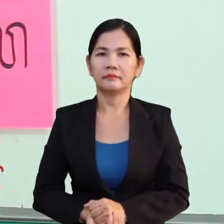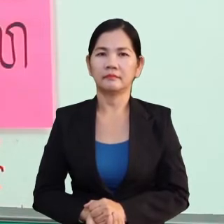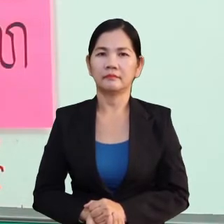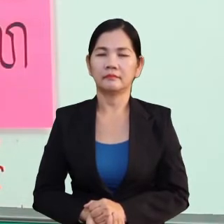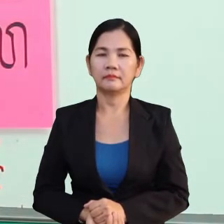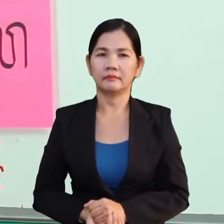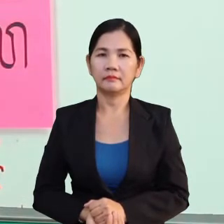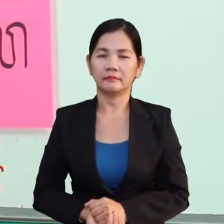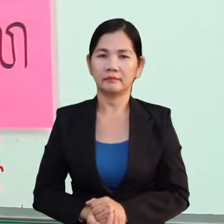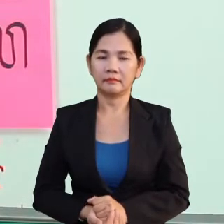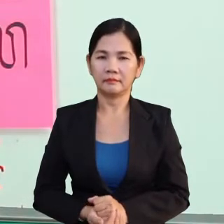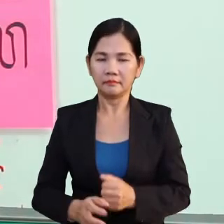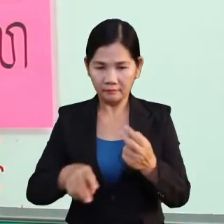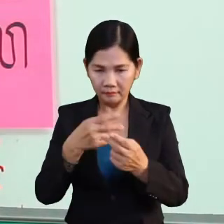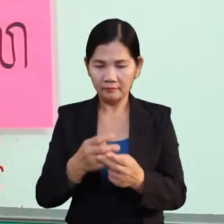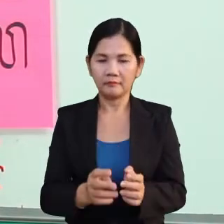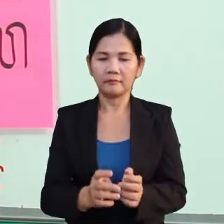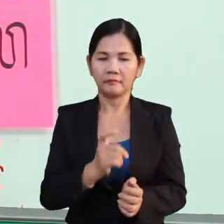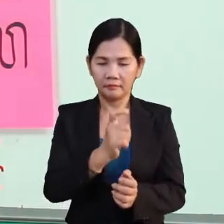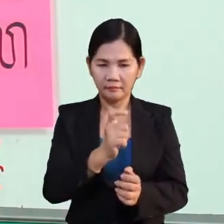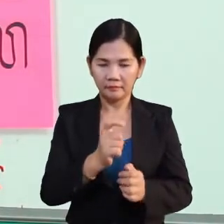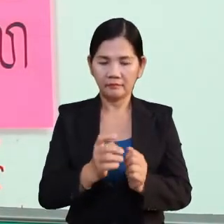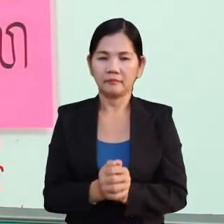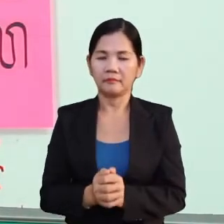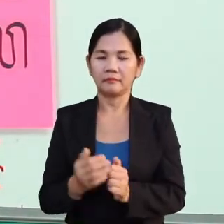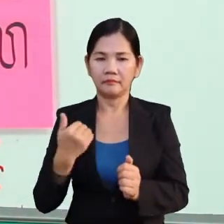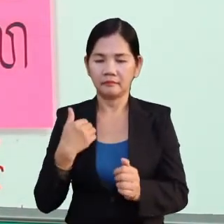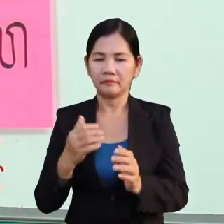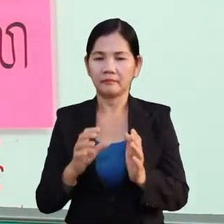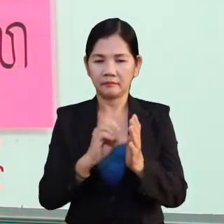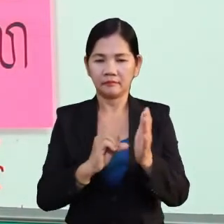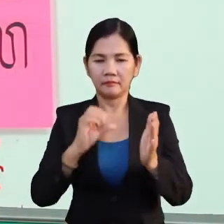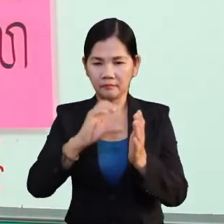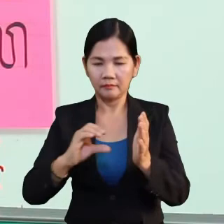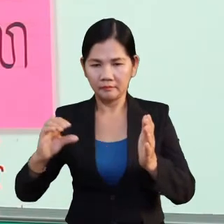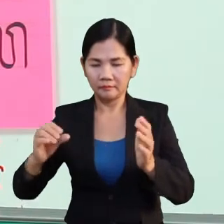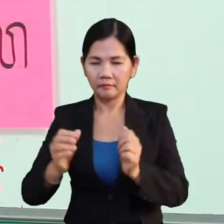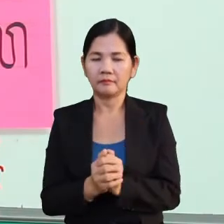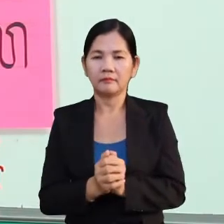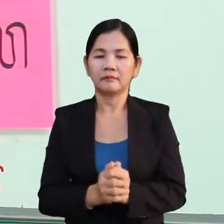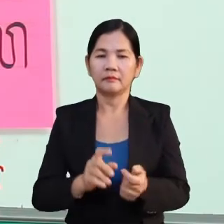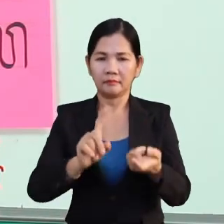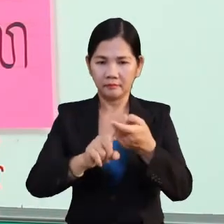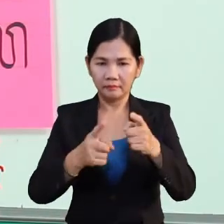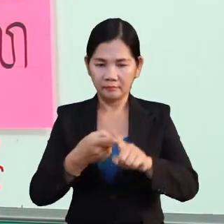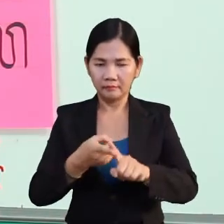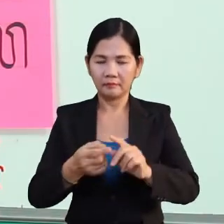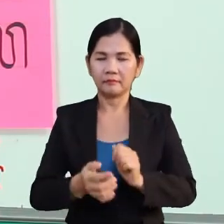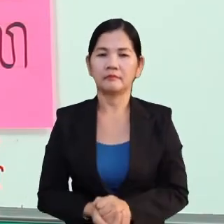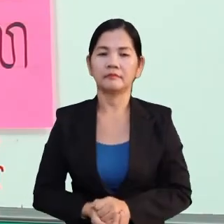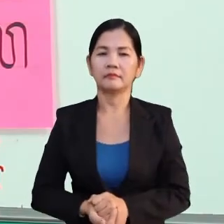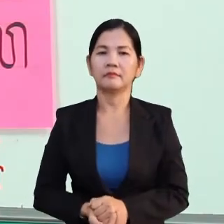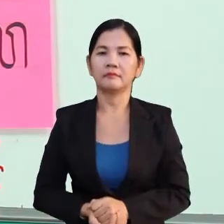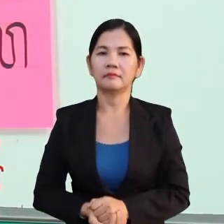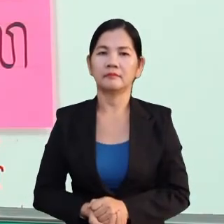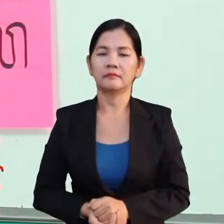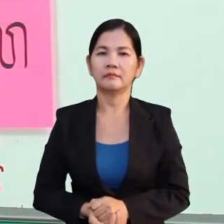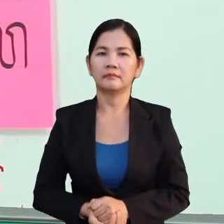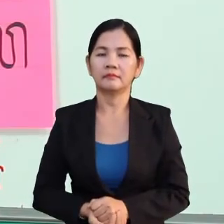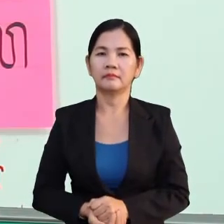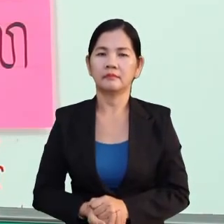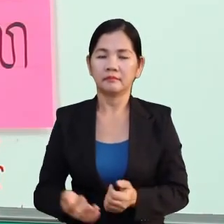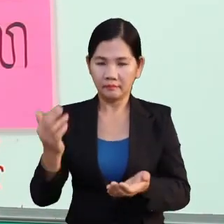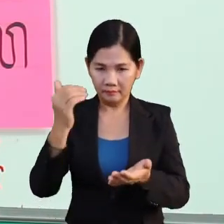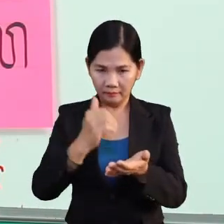ចាអញ្ចឹងគឺចំណុចខនេះគឺយើងត្រូវតាមលំដាប់លំដោយអញ្ចឹងយើងដាក់តែលេខមកចាកូនចាំមើលម្ដ